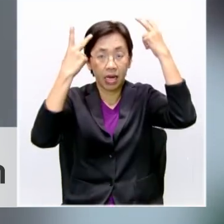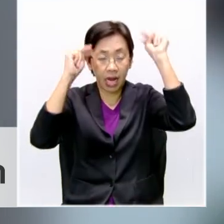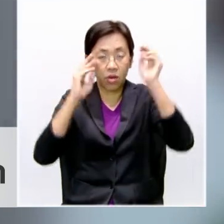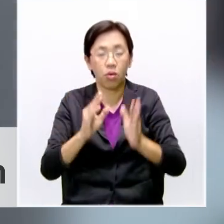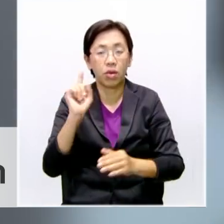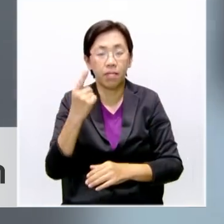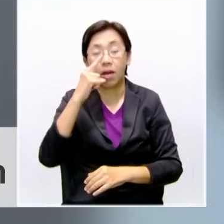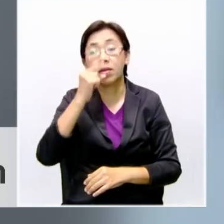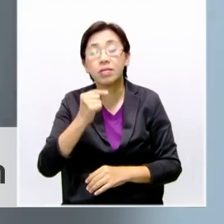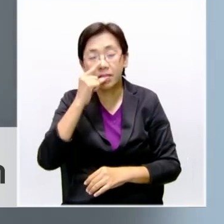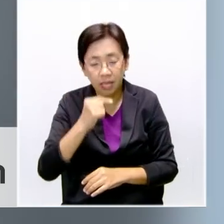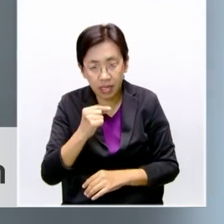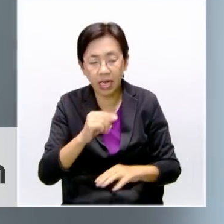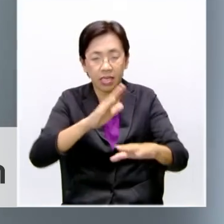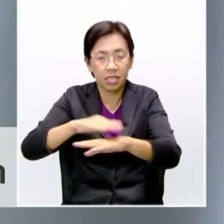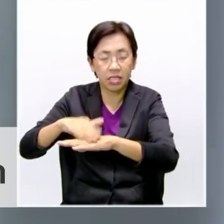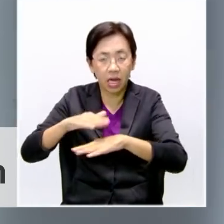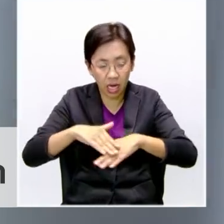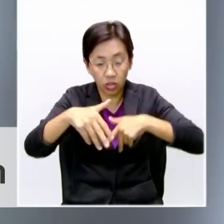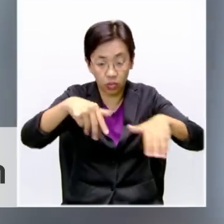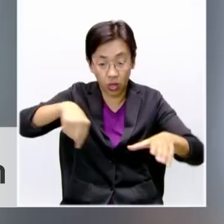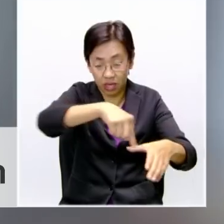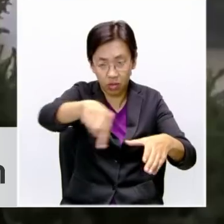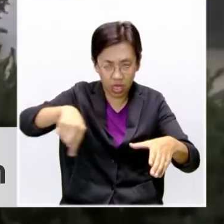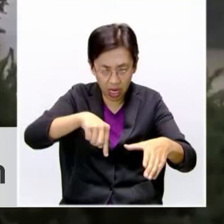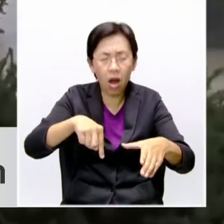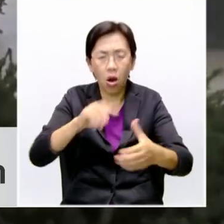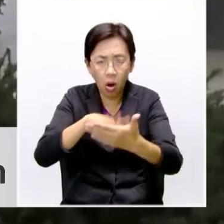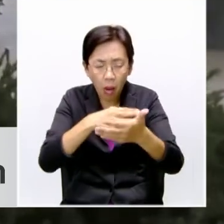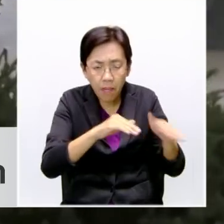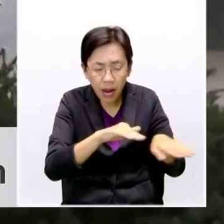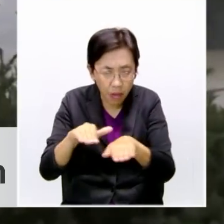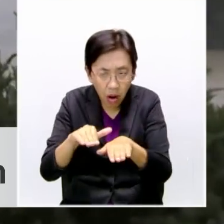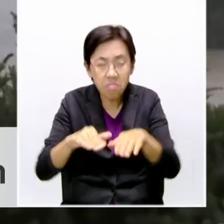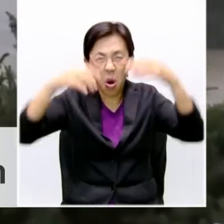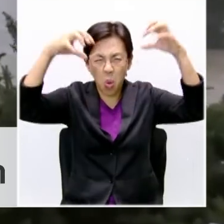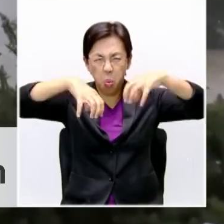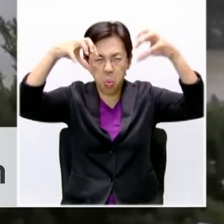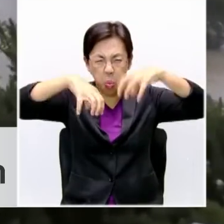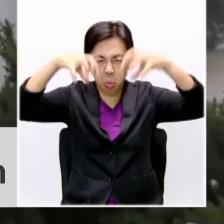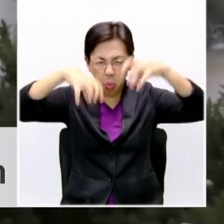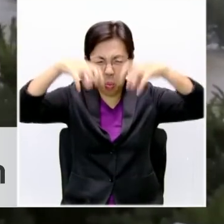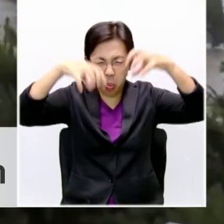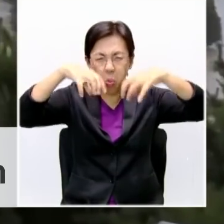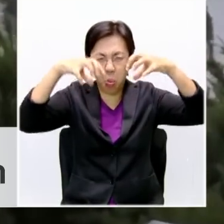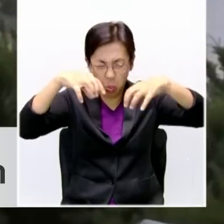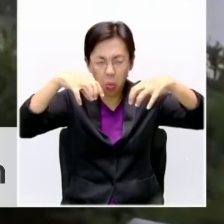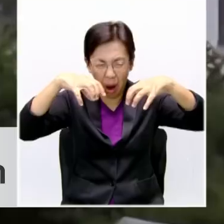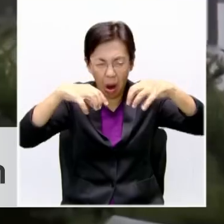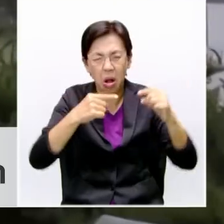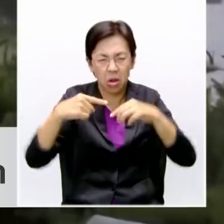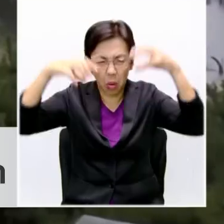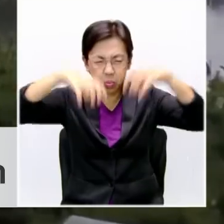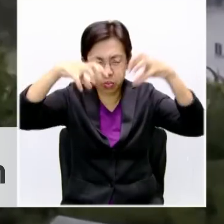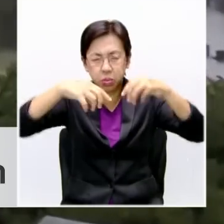ตรีคนใหม่ของนิวซีแลนด์ค่ะเตือนชาวเมืองโอ๊คแลนด์ว่าให้เตรียมความพร้อมรับมือฝนตกหนักที่จะเพิ่มขึ้นอีกนะคะตอนนี้เข